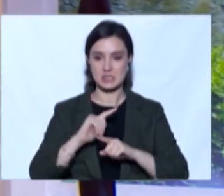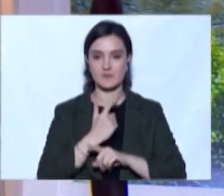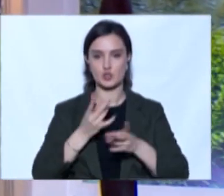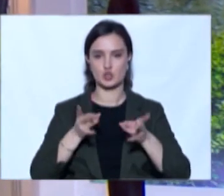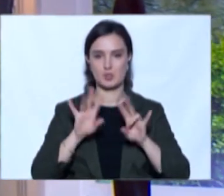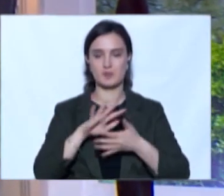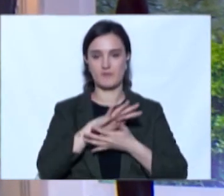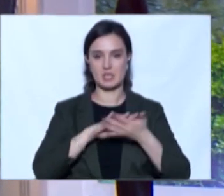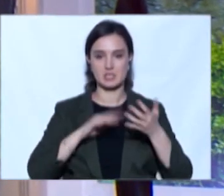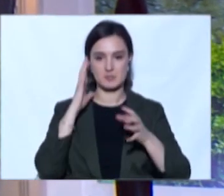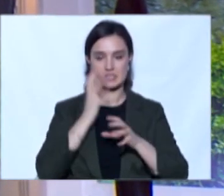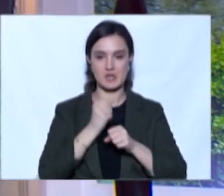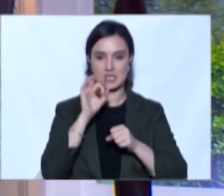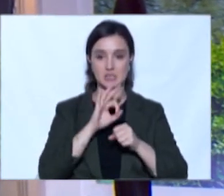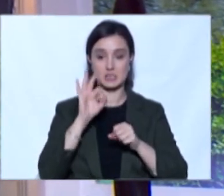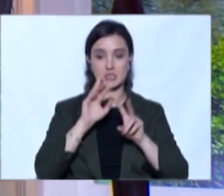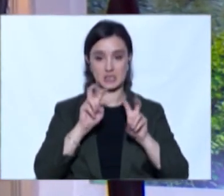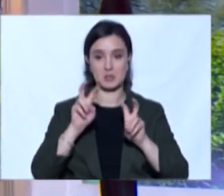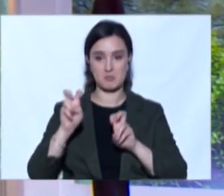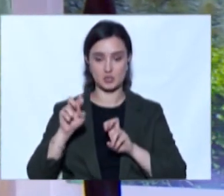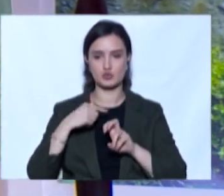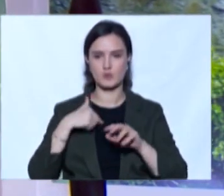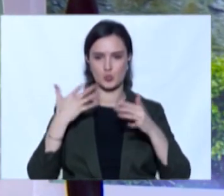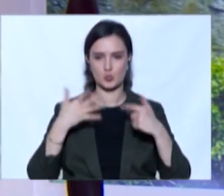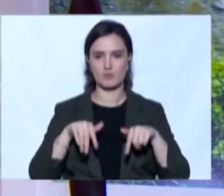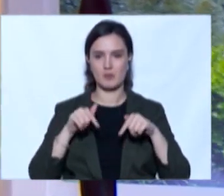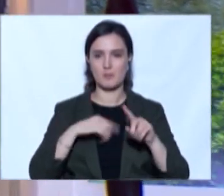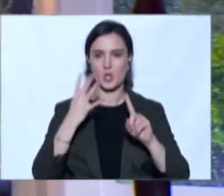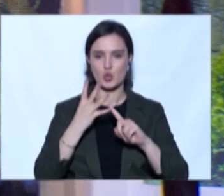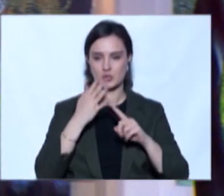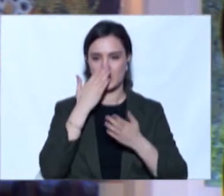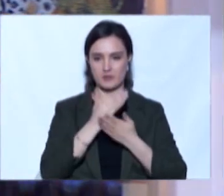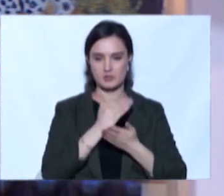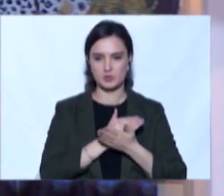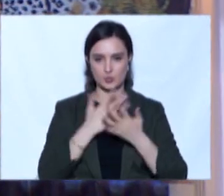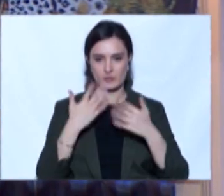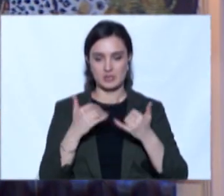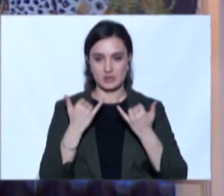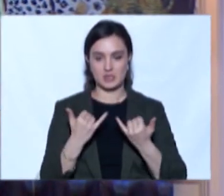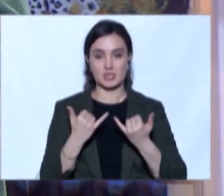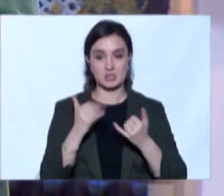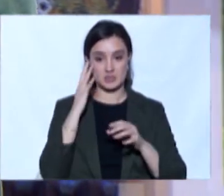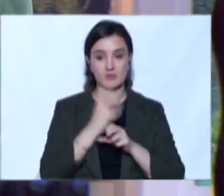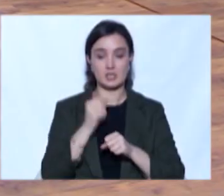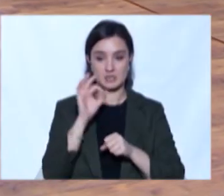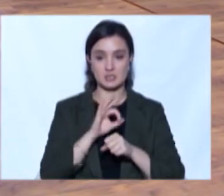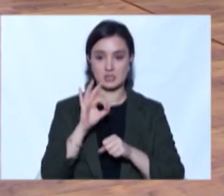ვრჩებით ვაგრძელებთ სვანეთის თემას რომელიც ჩვენ უკვე აგერ მეუთხე გაკვეთილია უკვე დღეს სვანეთზე